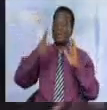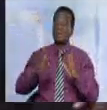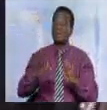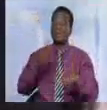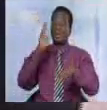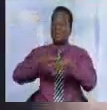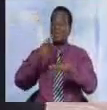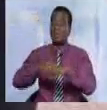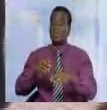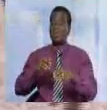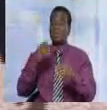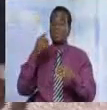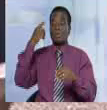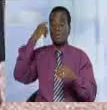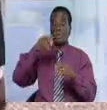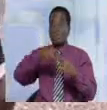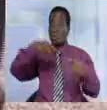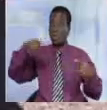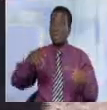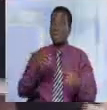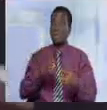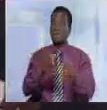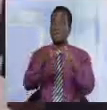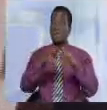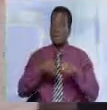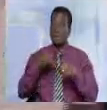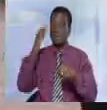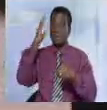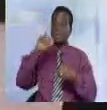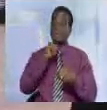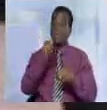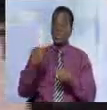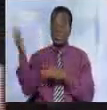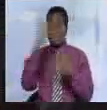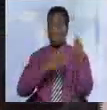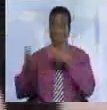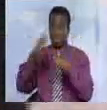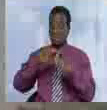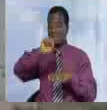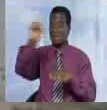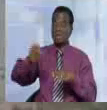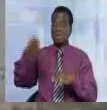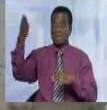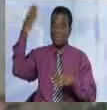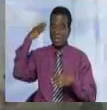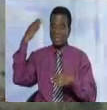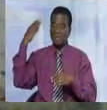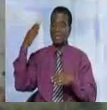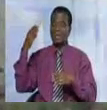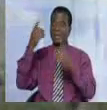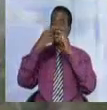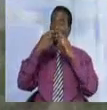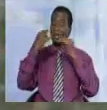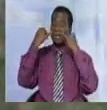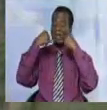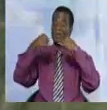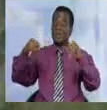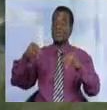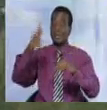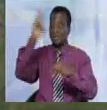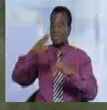prévenir l'opposition. Il n'acceptera pas la pagaille. Samedi dernier, l'annonce des résultats définitifs avait provoqué